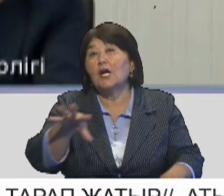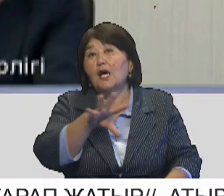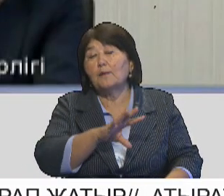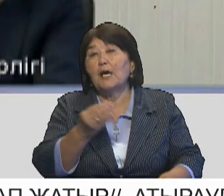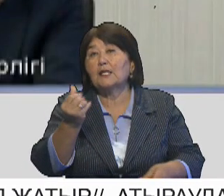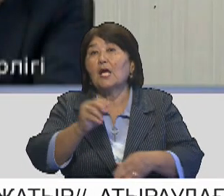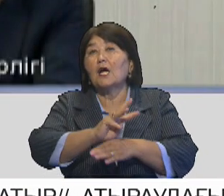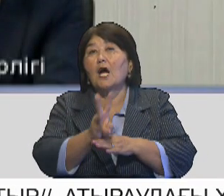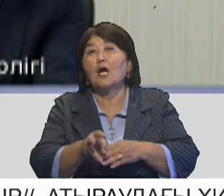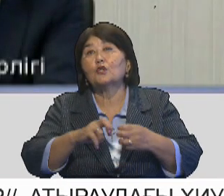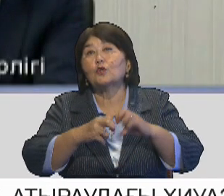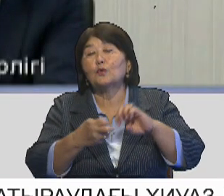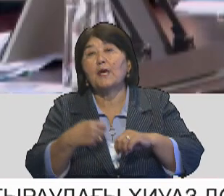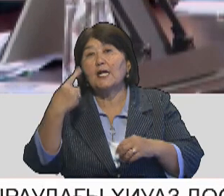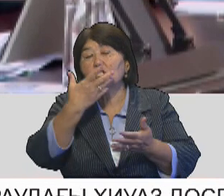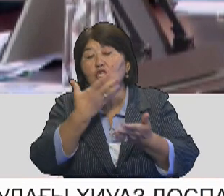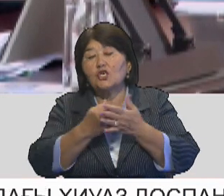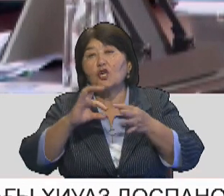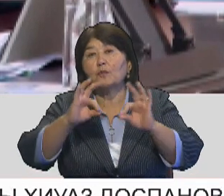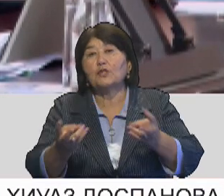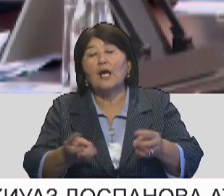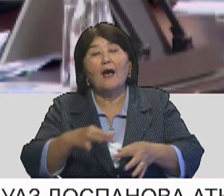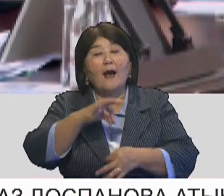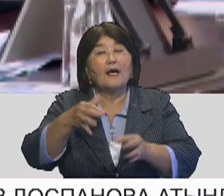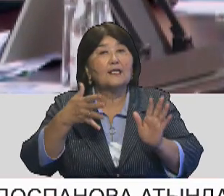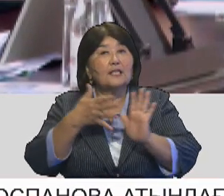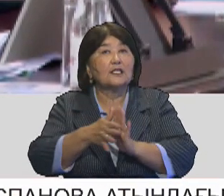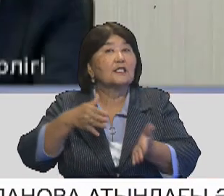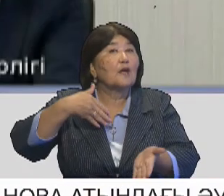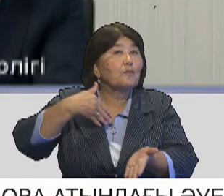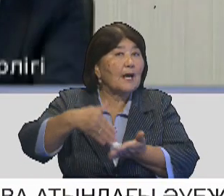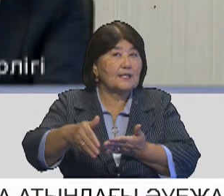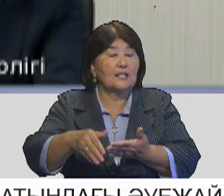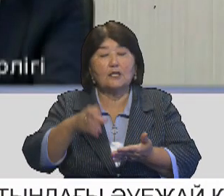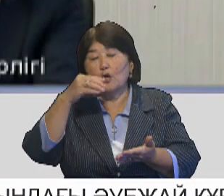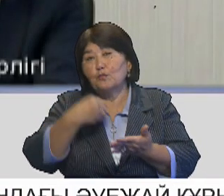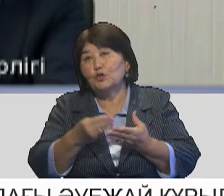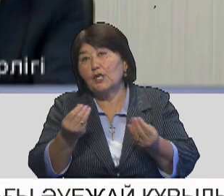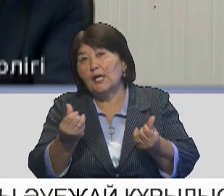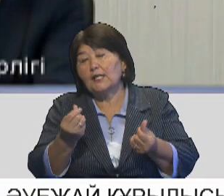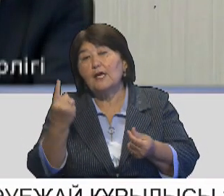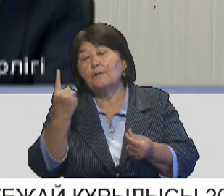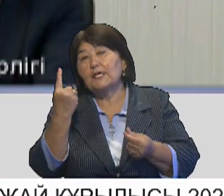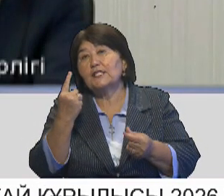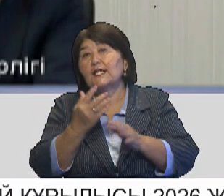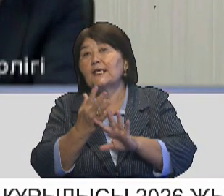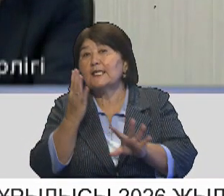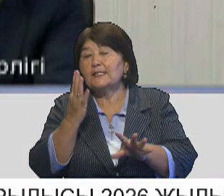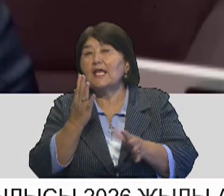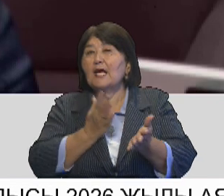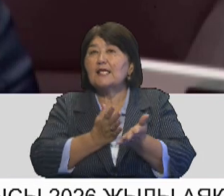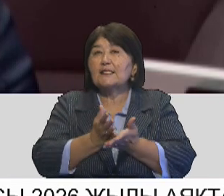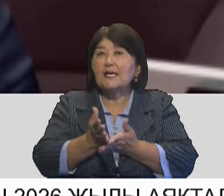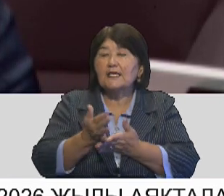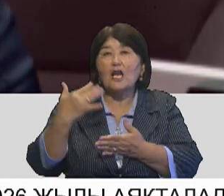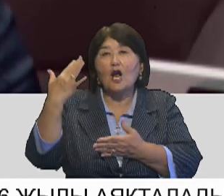қаржыландыру мәселелерінде жете пысықтау қажет. Артық шығындардан бас тартып, бюджет қаражатын бірінші кезектегі және стратегиялық